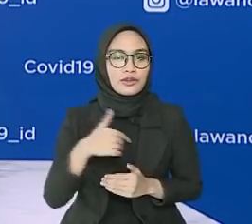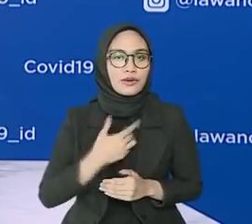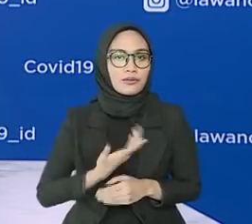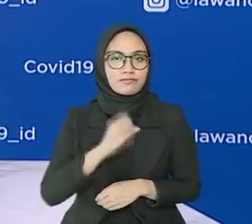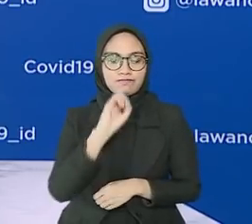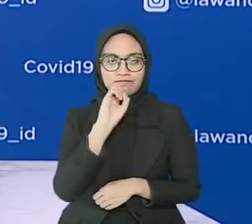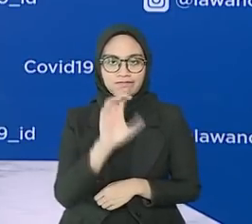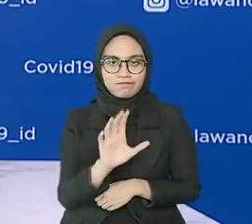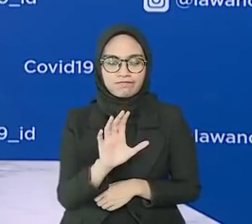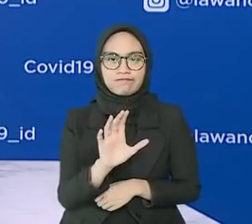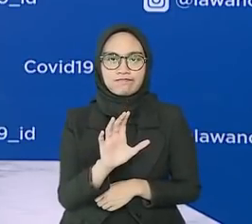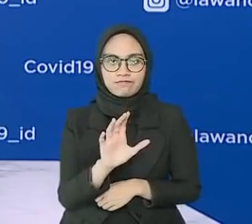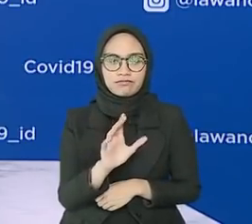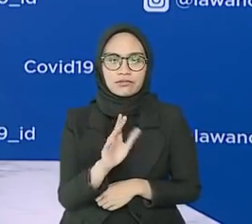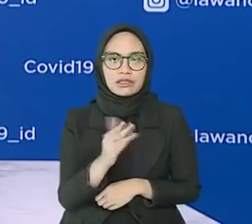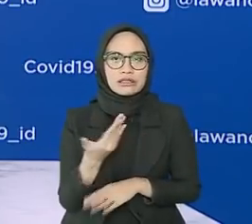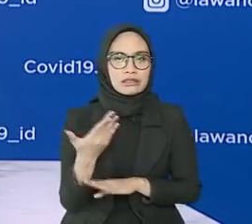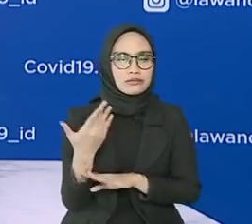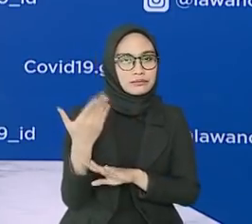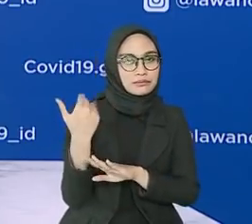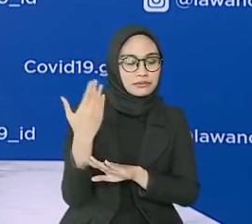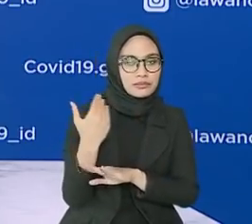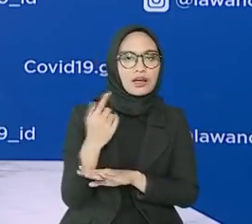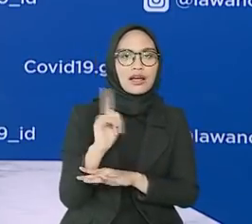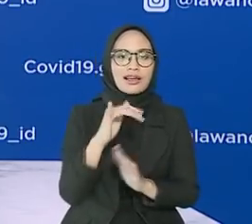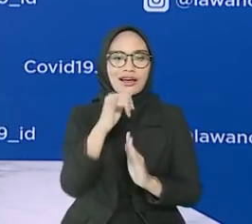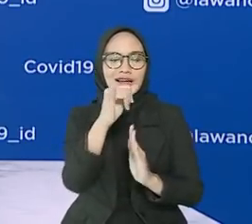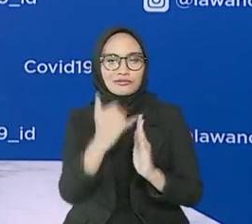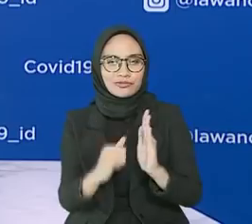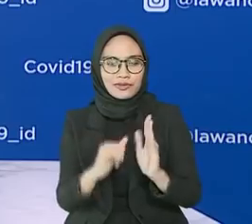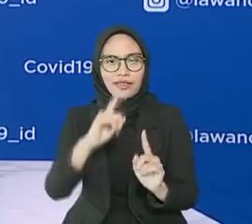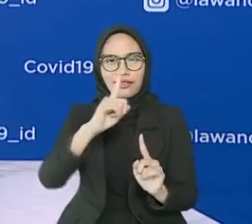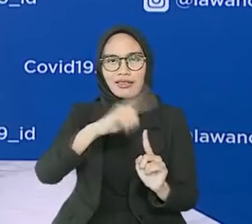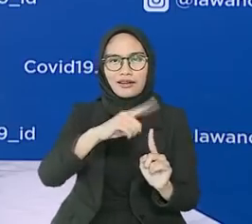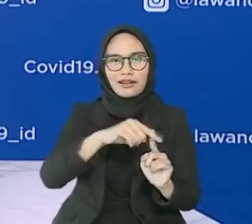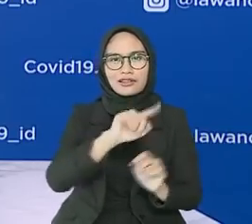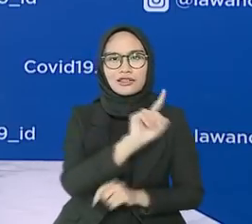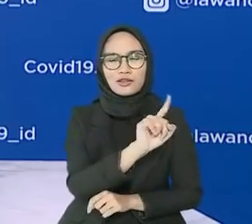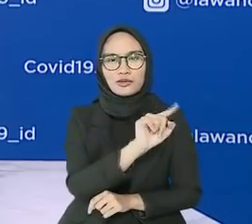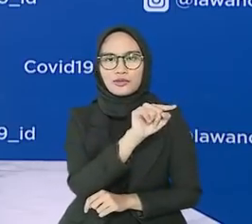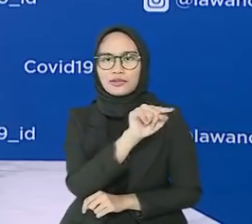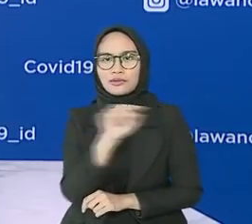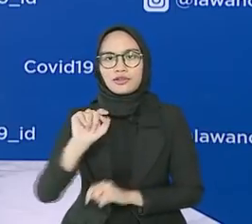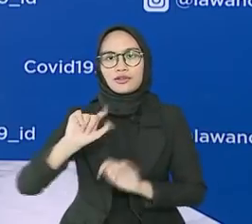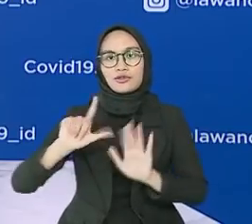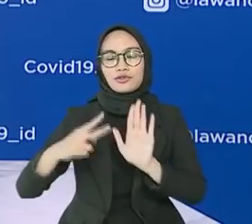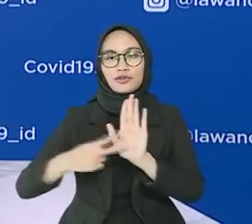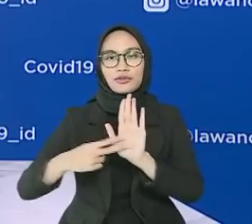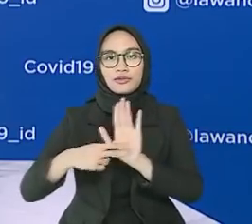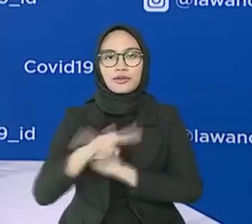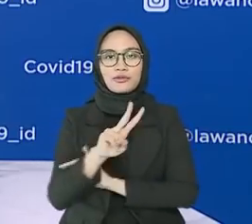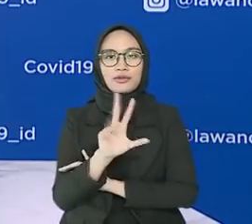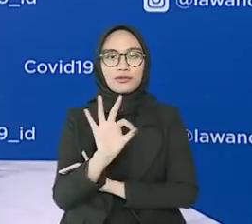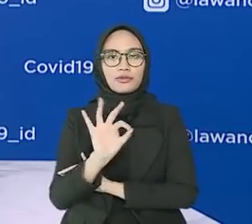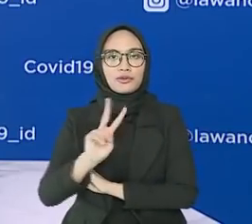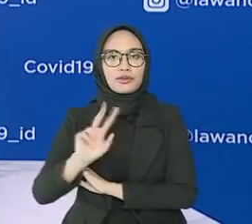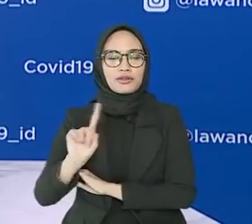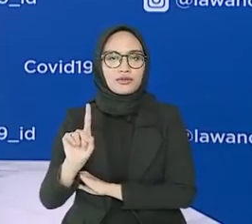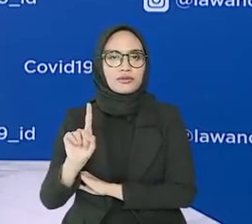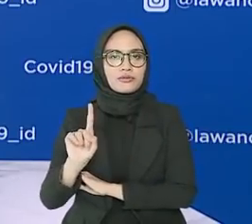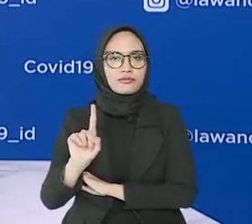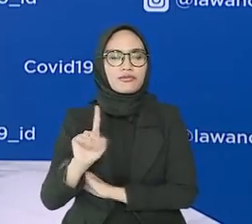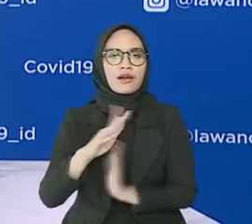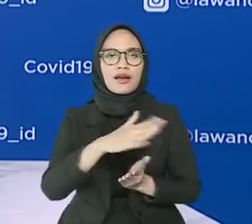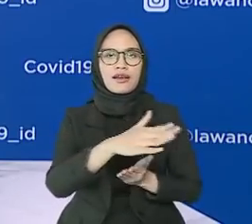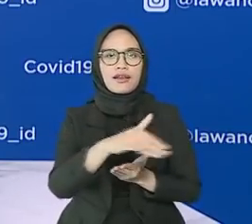berdasarkan analisis 7-day moving average pada tanggal 1 sampai dengan 7 November 2021,